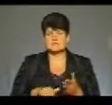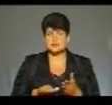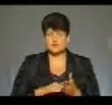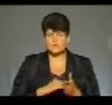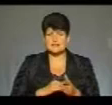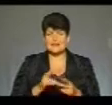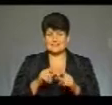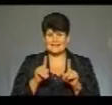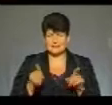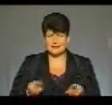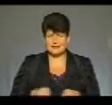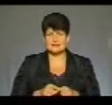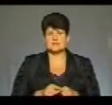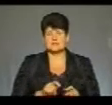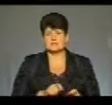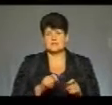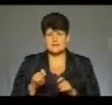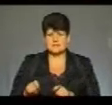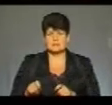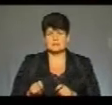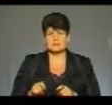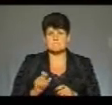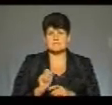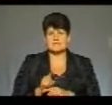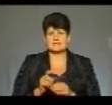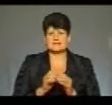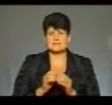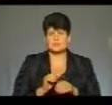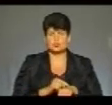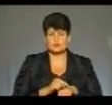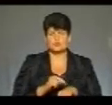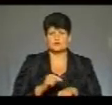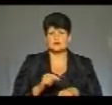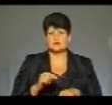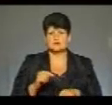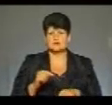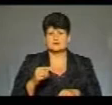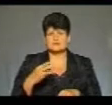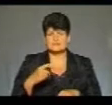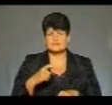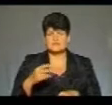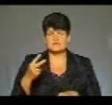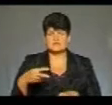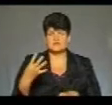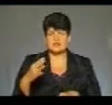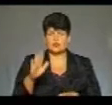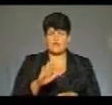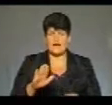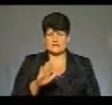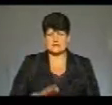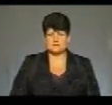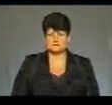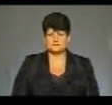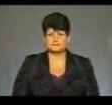торф'яної котельні на вулиці Київська, 3С призначили на 10 годину 30 хвилин 24 вересня. Анжела Шова,